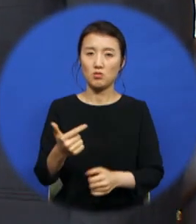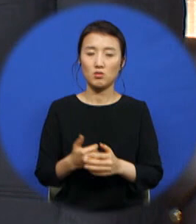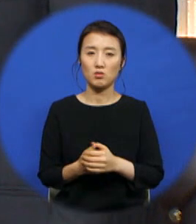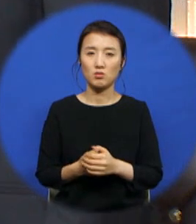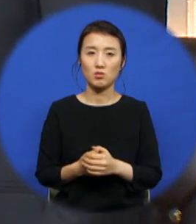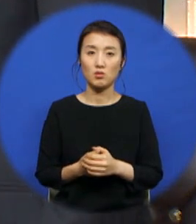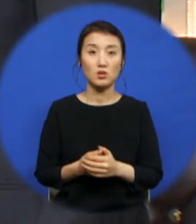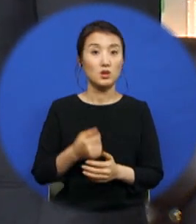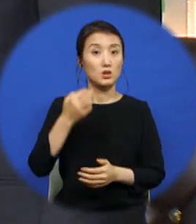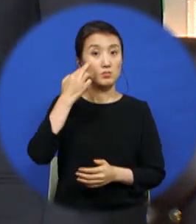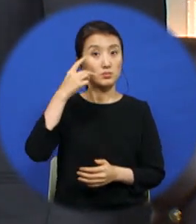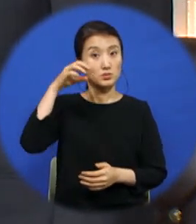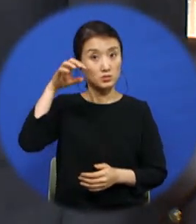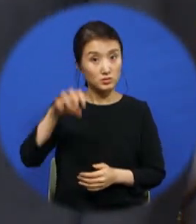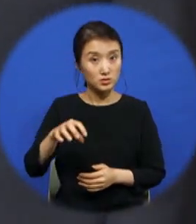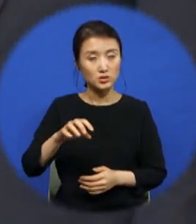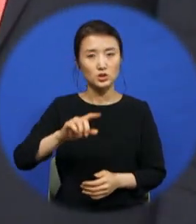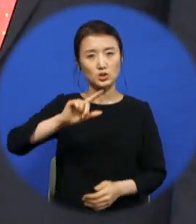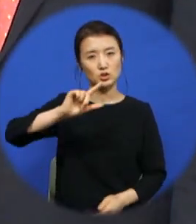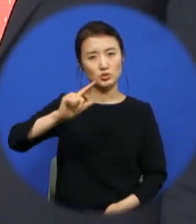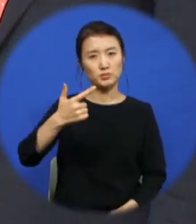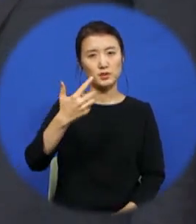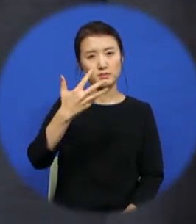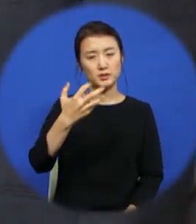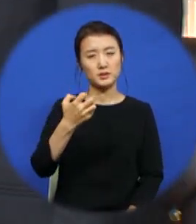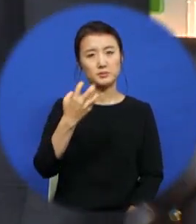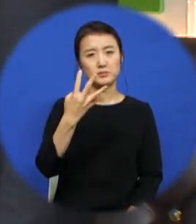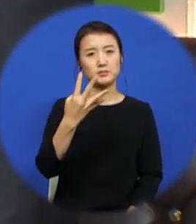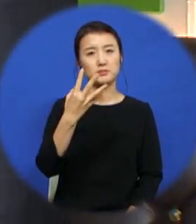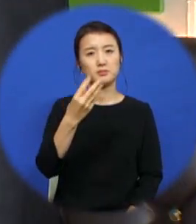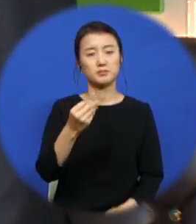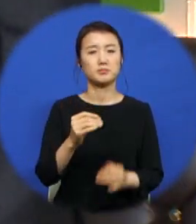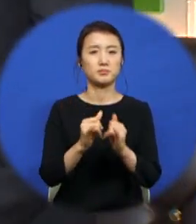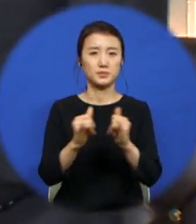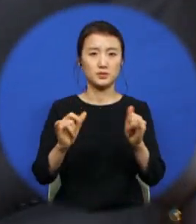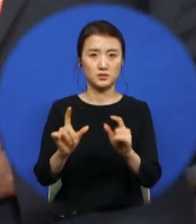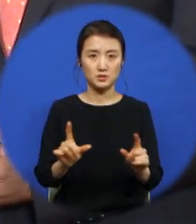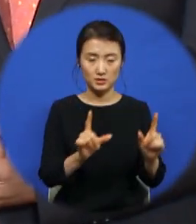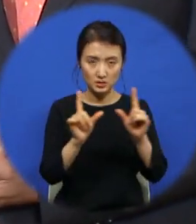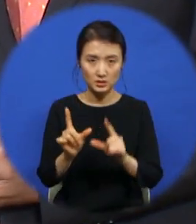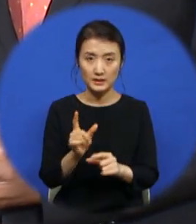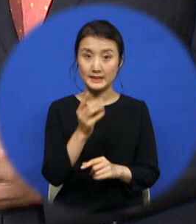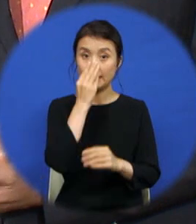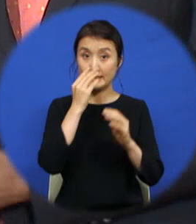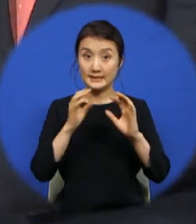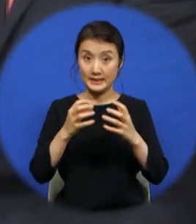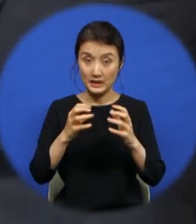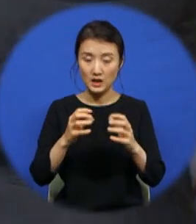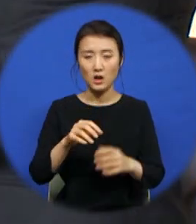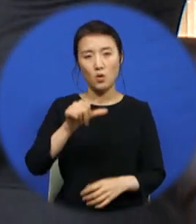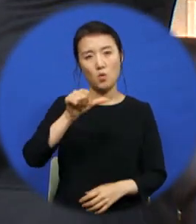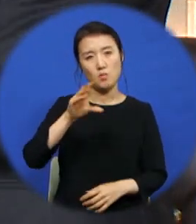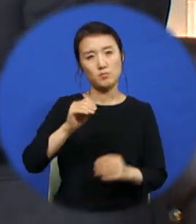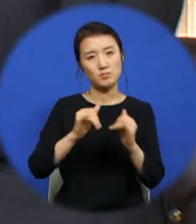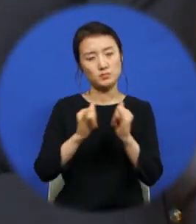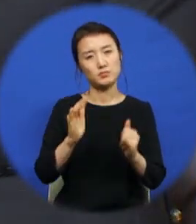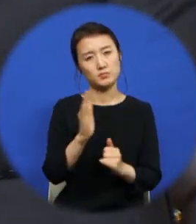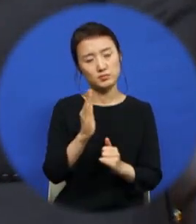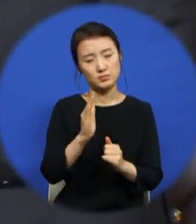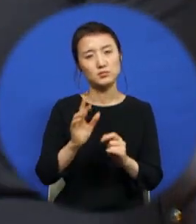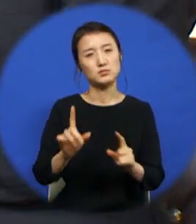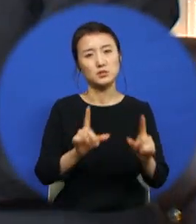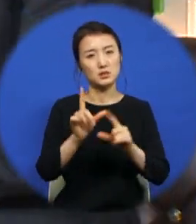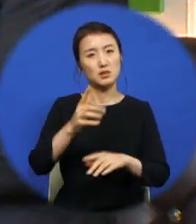미국에는 684 만 명 정도가 살고 이 쌓이는 500만 정도와 삽니다 나머지 임자 이렇게 흩어져